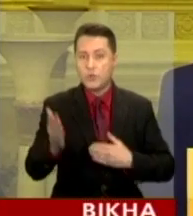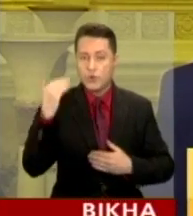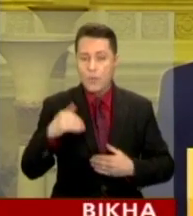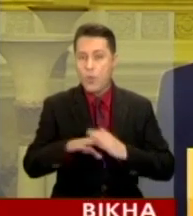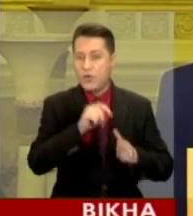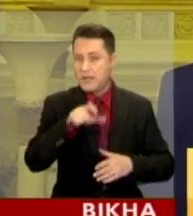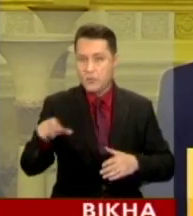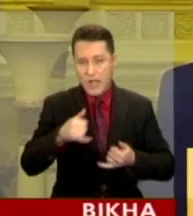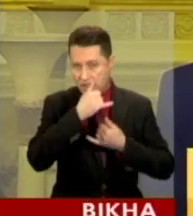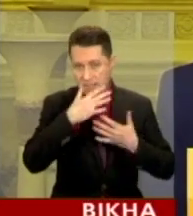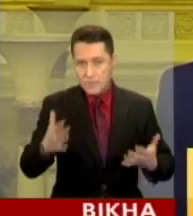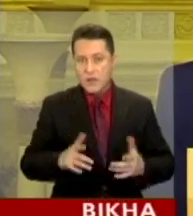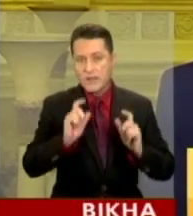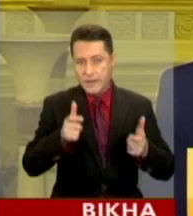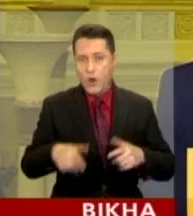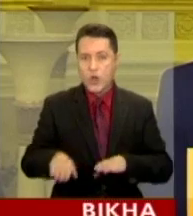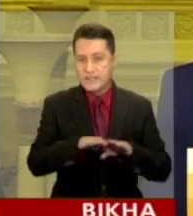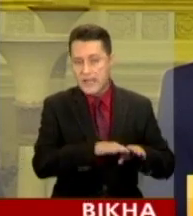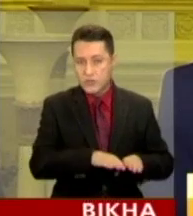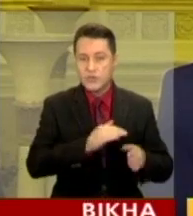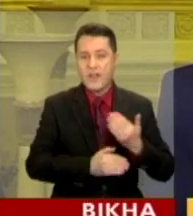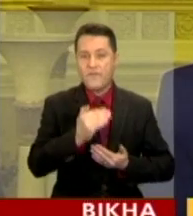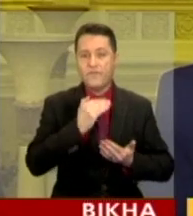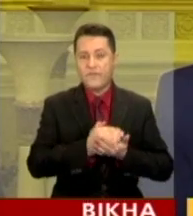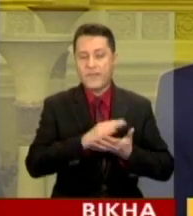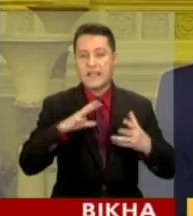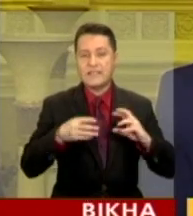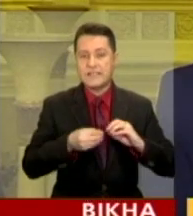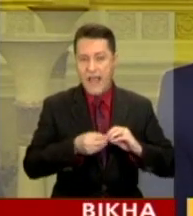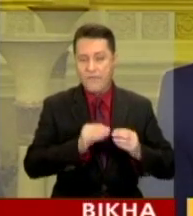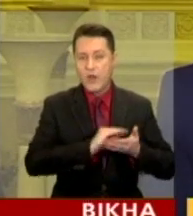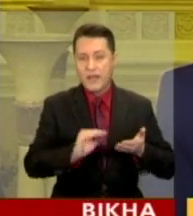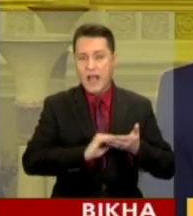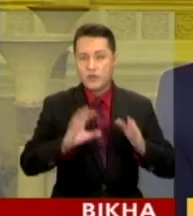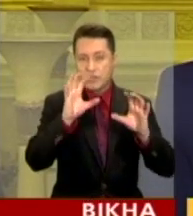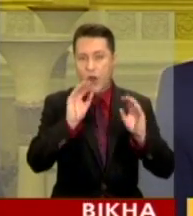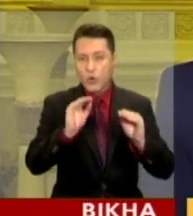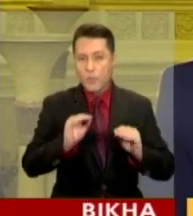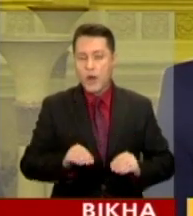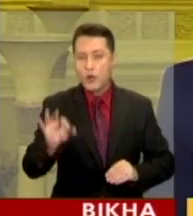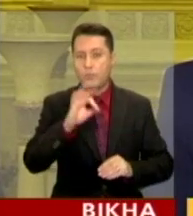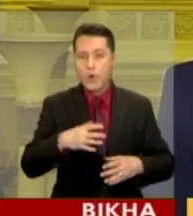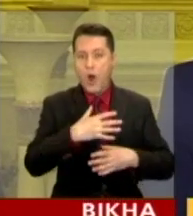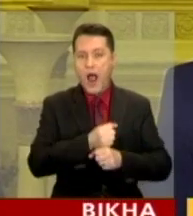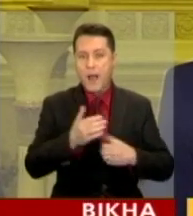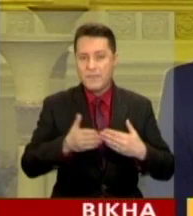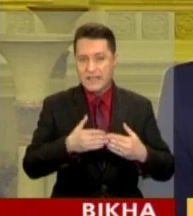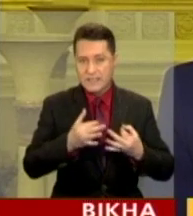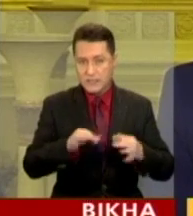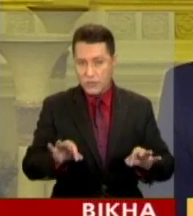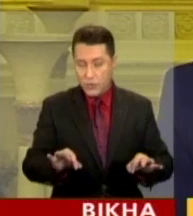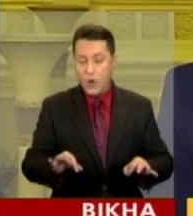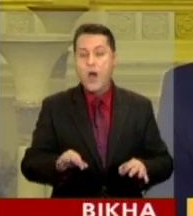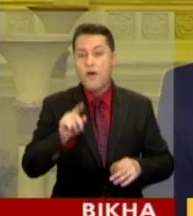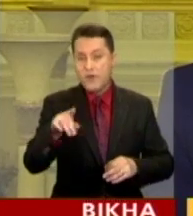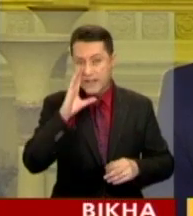так і не змогли дійти консенсусу в кінцевій редакції законопроекту про амністію. Водночас сьогодні вони